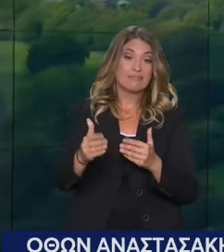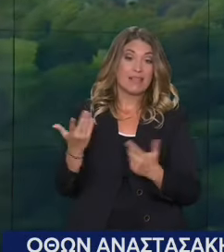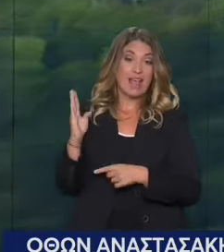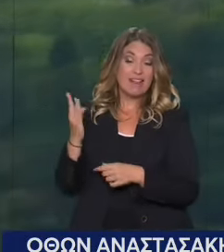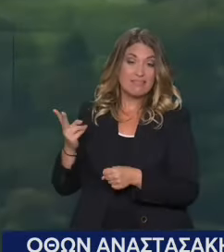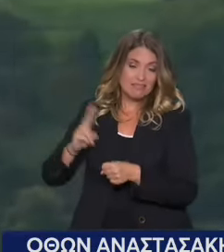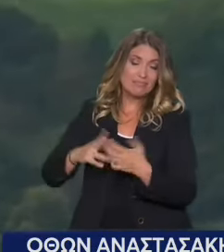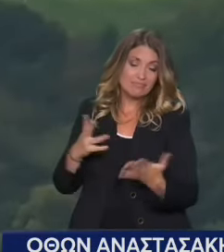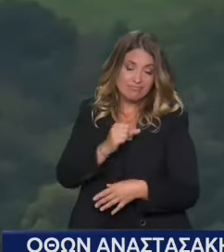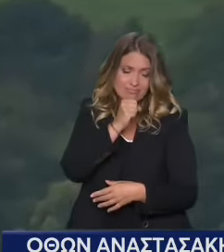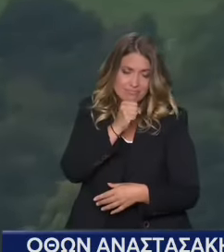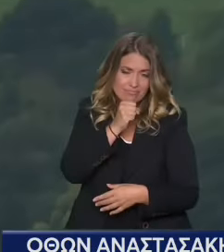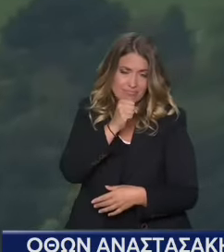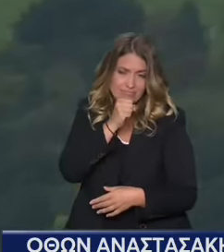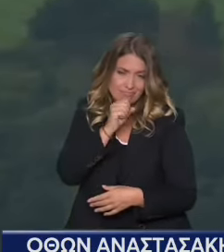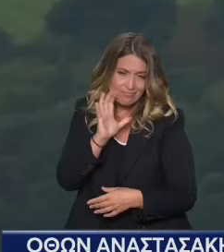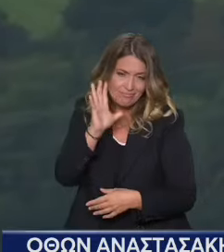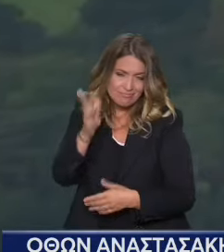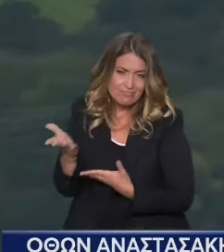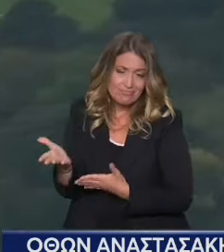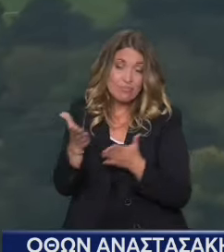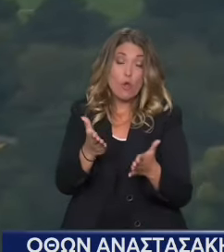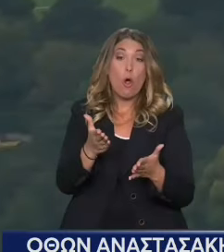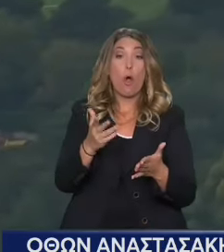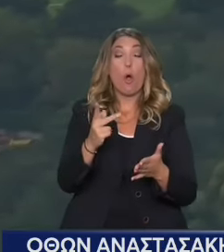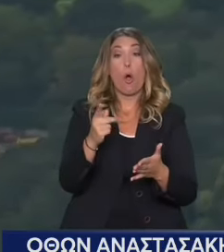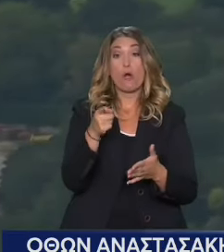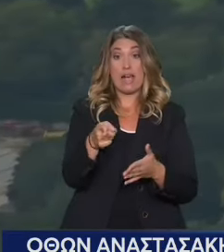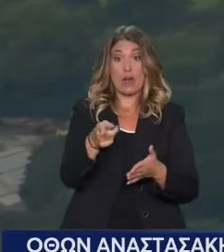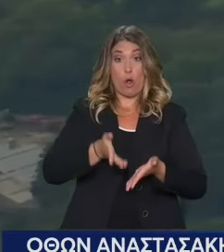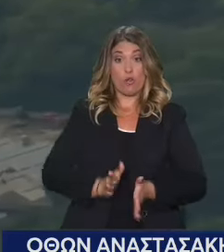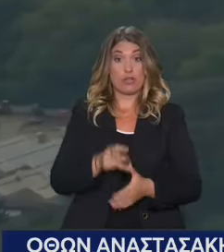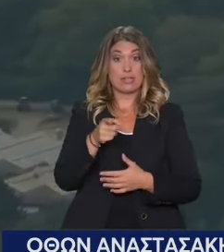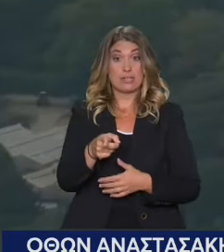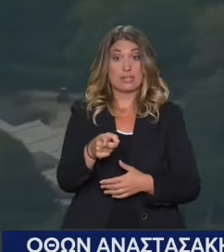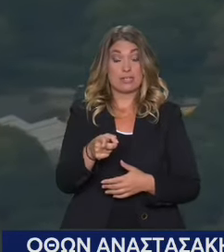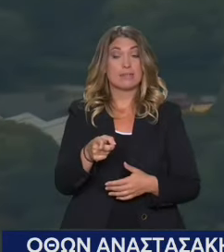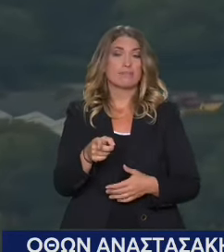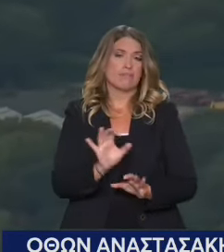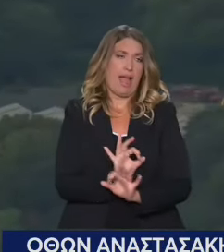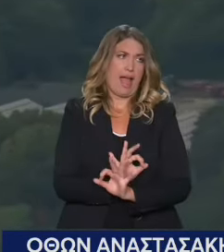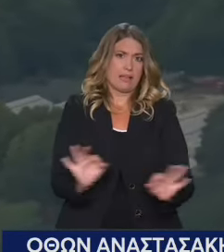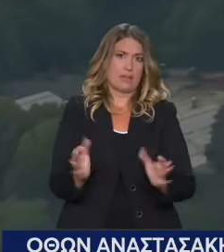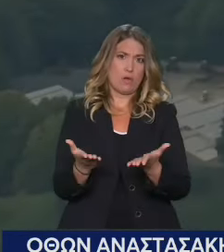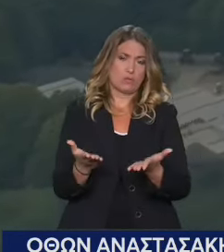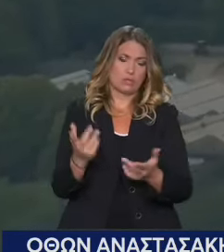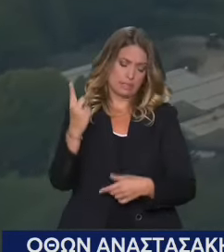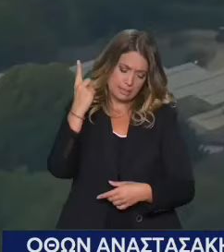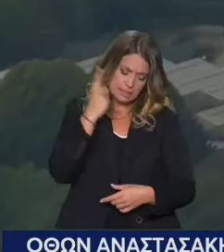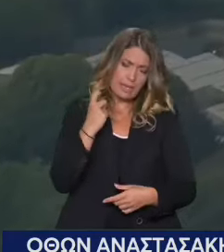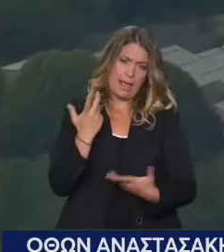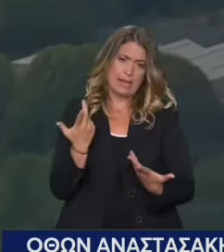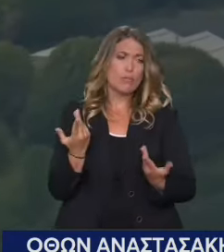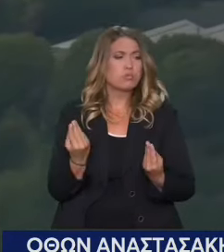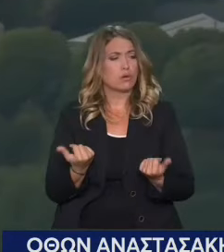γεράσει πάρα πολύ. Και επίσης και ο Κάρολος από τη μεριά του πρέπει να είναι πια έτοιμος να γίνει βασιλιάς. Ξέρει πως παίζεται το